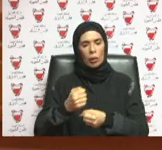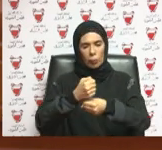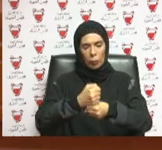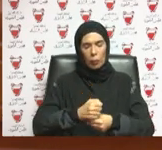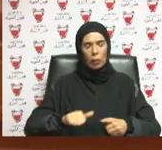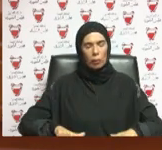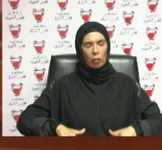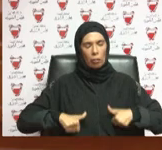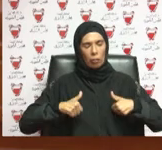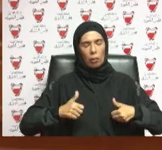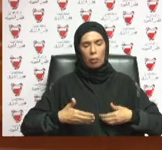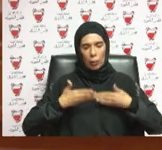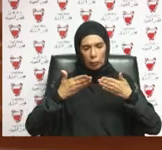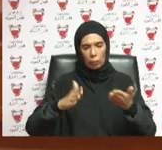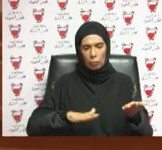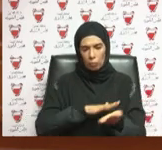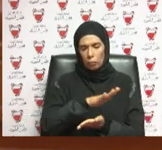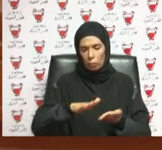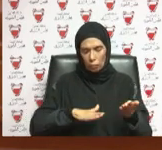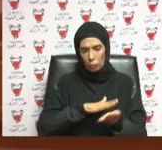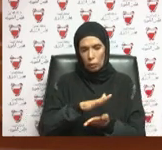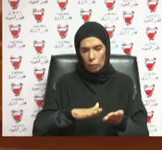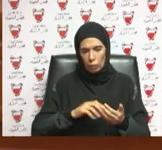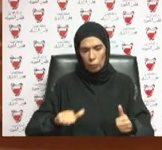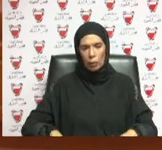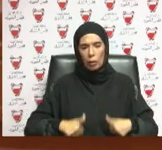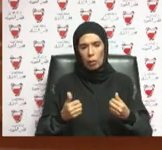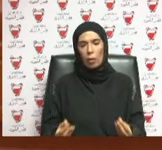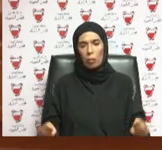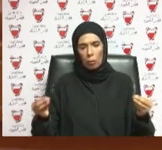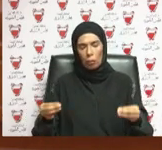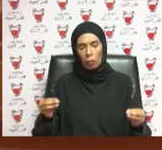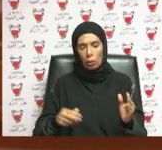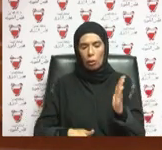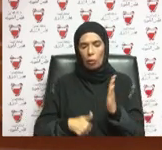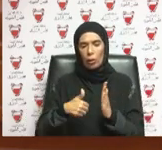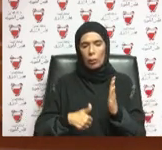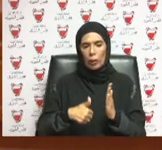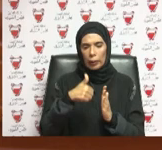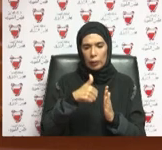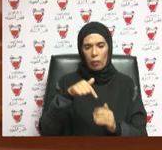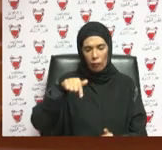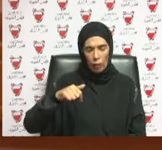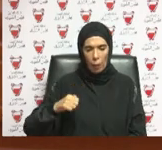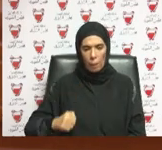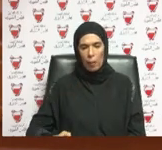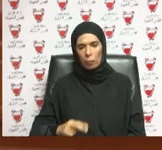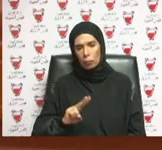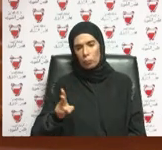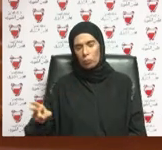لخدمة قضايا وطنه وأمته، فحياته مليئة بالإنجازات على المستوى المحلي في كل